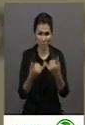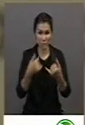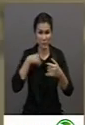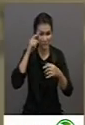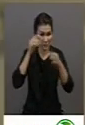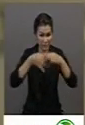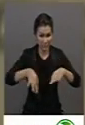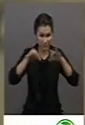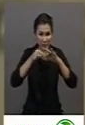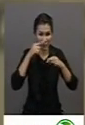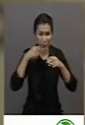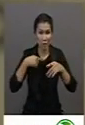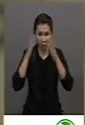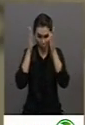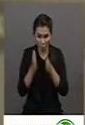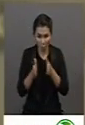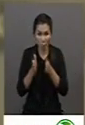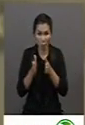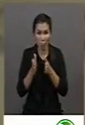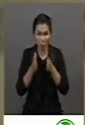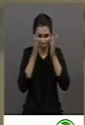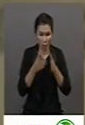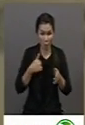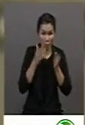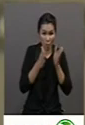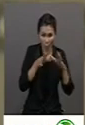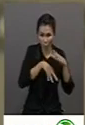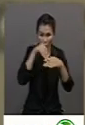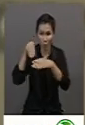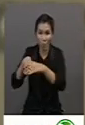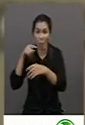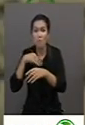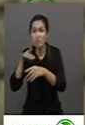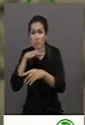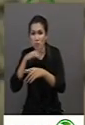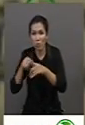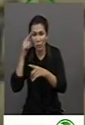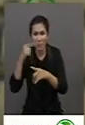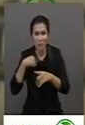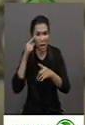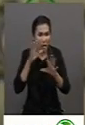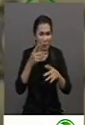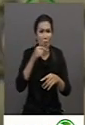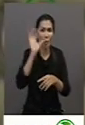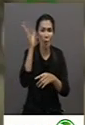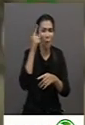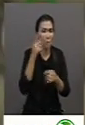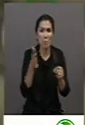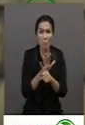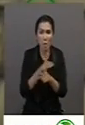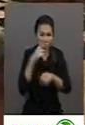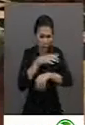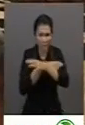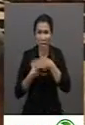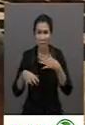คัญไปสู่การสร้างอวัยวะมนุษย์ในร่างกายสุกรเพื่อแก้ปัญหาการขาดแคลนอวัยวะที่เกิดขึ้นทั่วโลกแต่ตอน